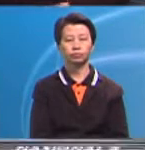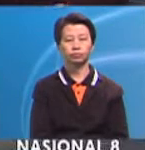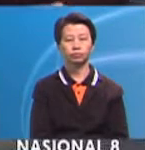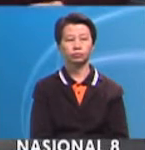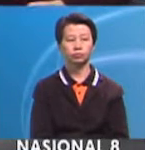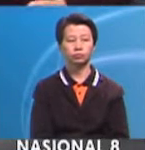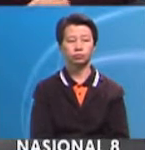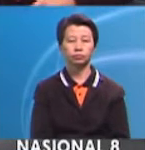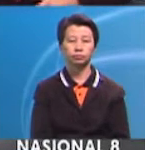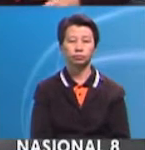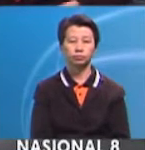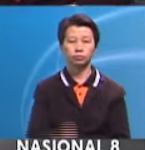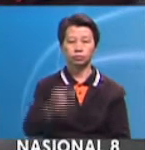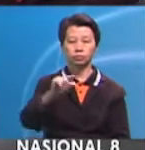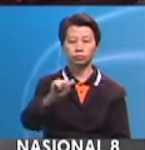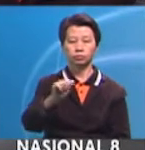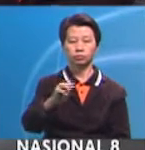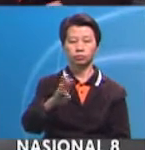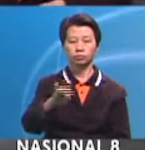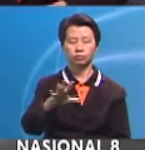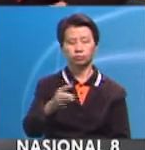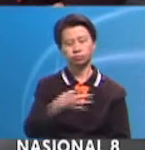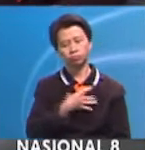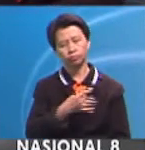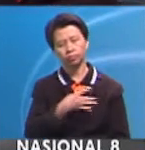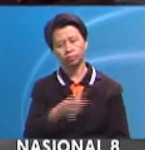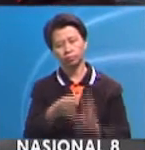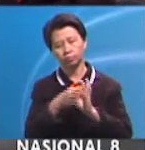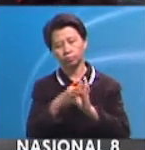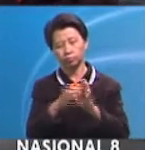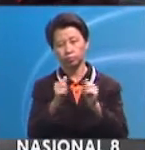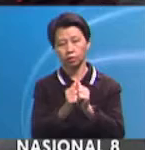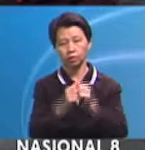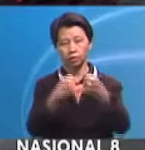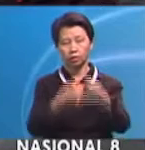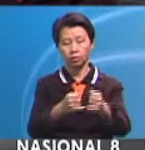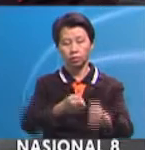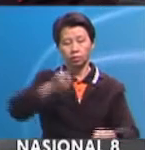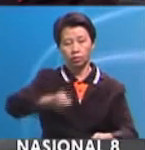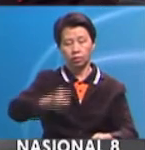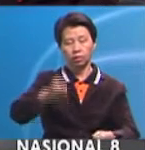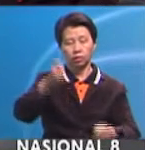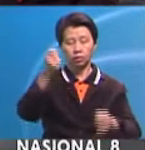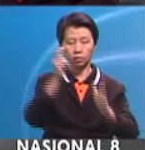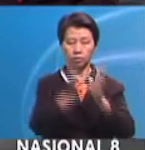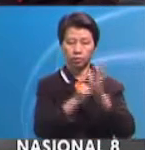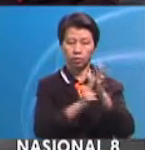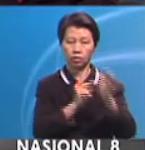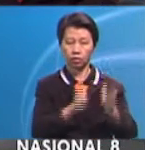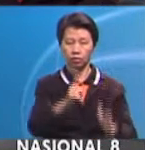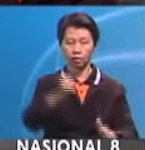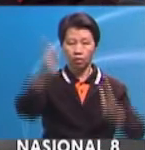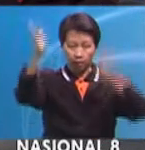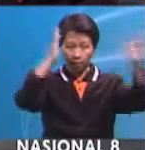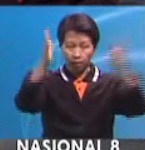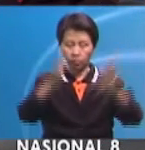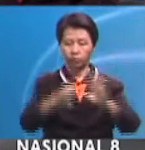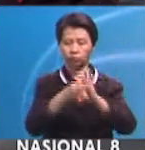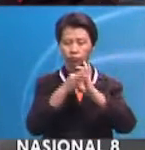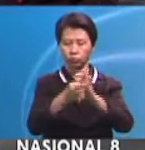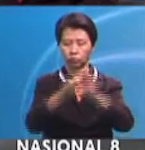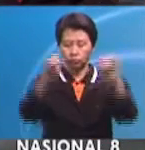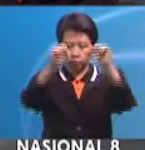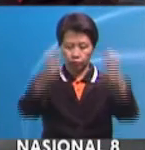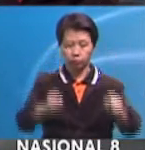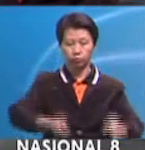sementara itu gambia berminat untuk bekerjasama dengan jabatan kaki masyarakat Malaysia jksm bagi mengukuhkan lagi